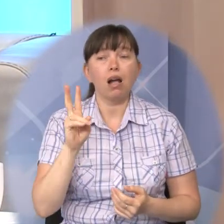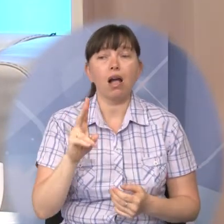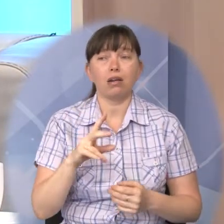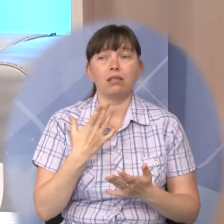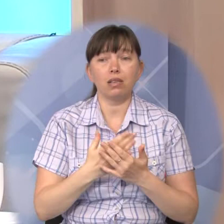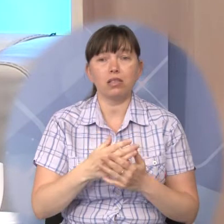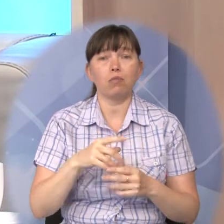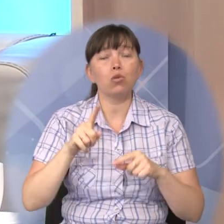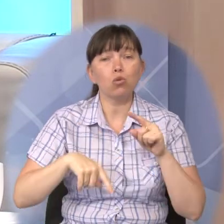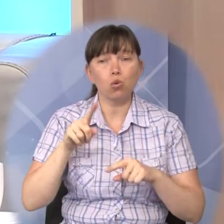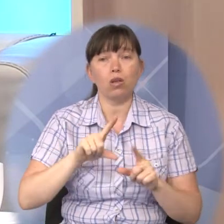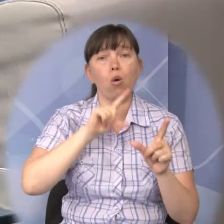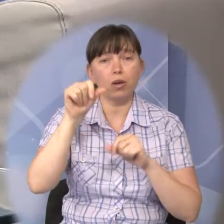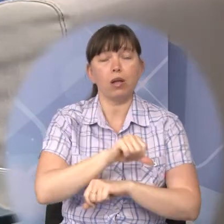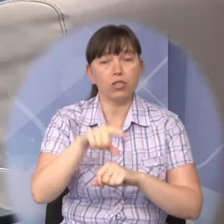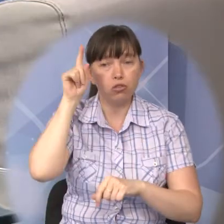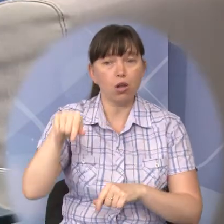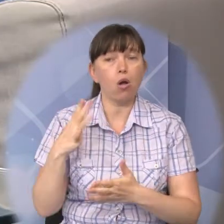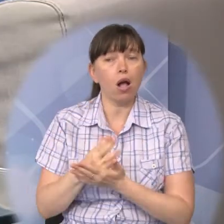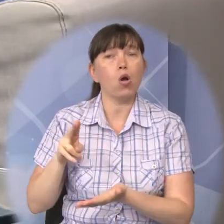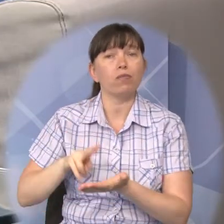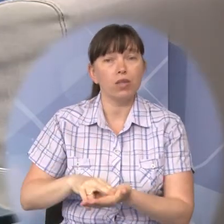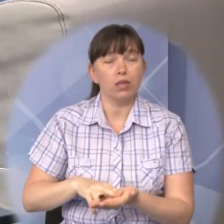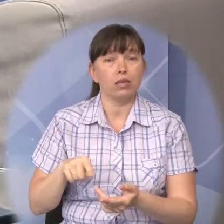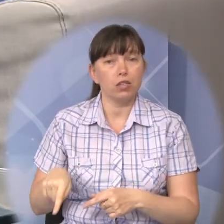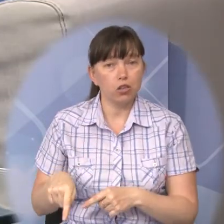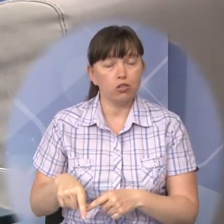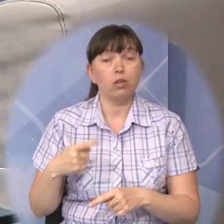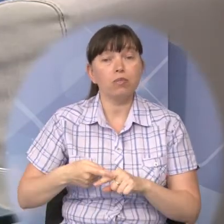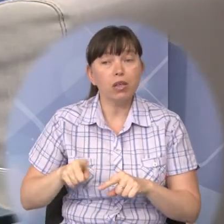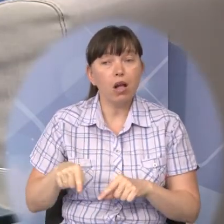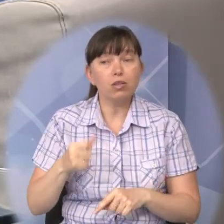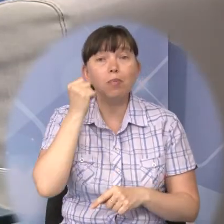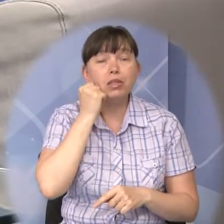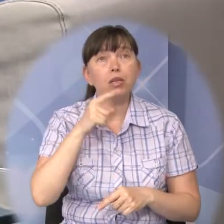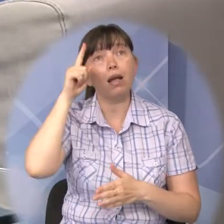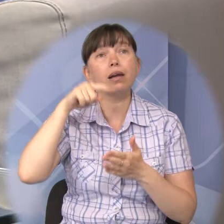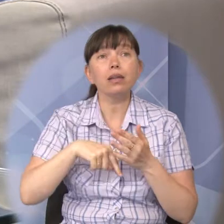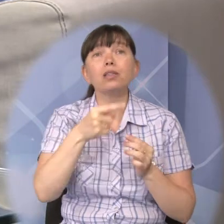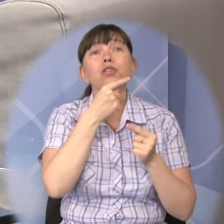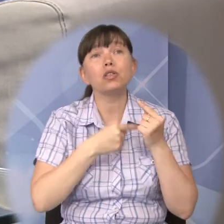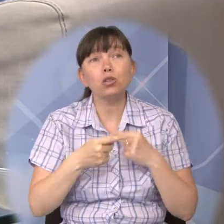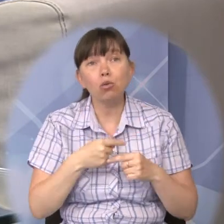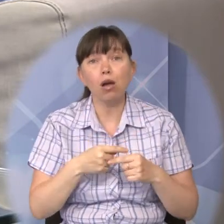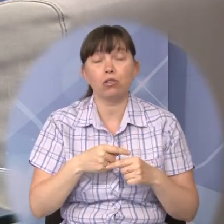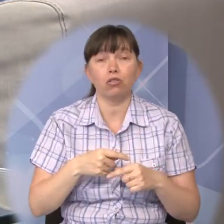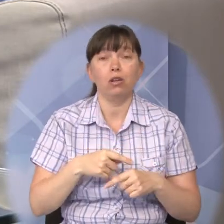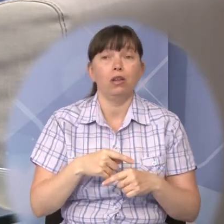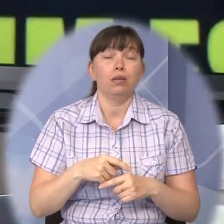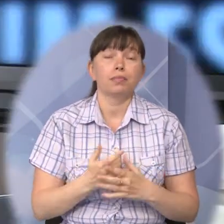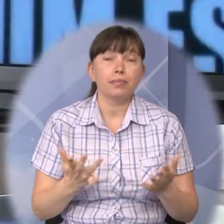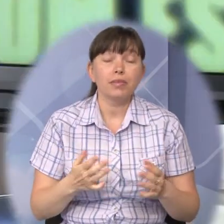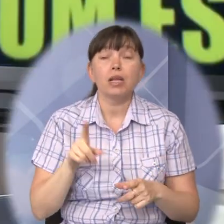au plecat peste hotare și i-au lăsat aici și știu că au vize de reședință și poate anume din cauza asta bătrânica sau bătrânilor, cealaltă nu poate beneficia de